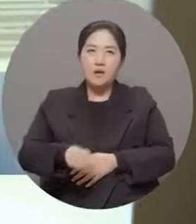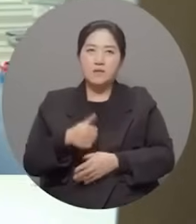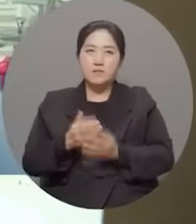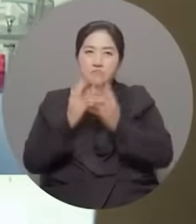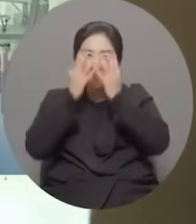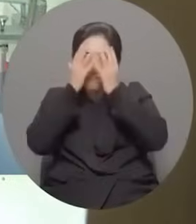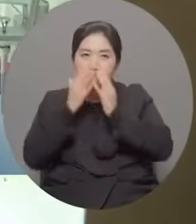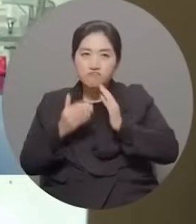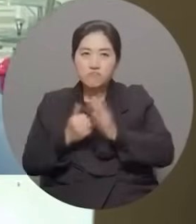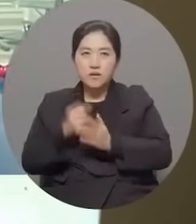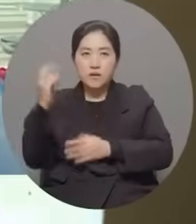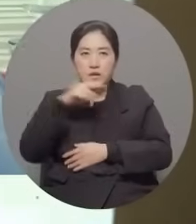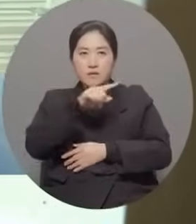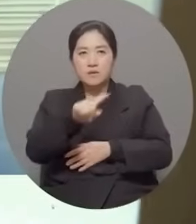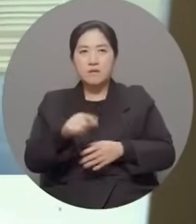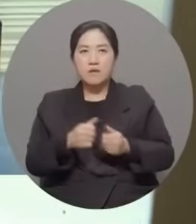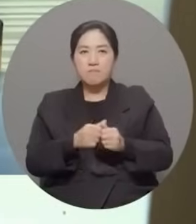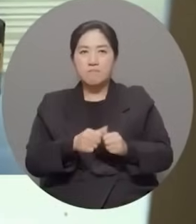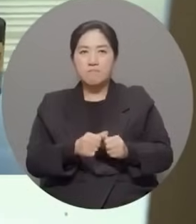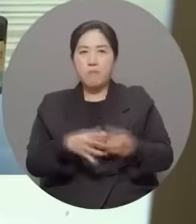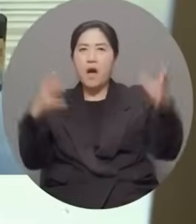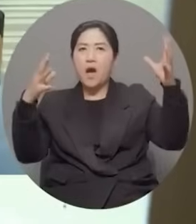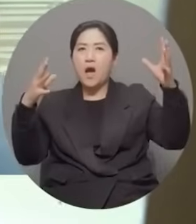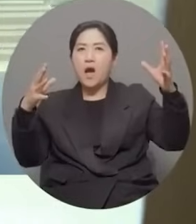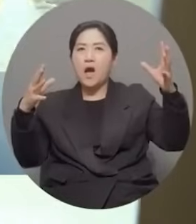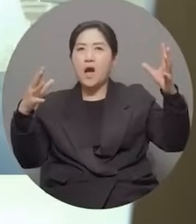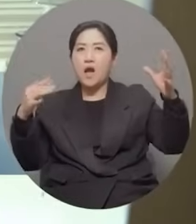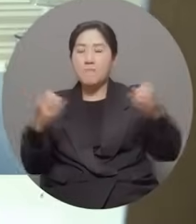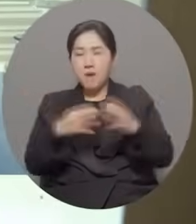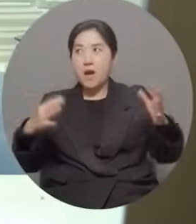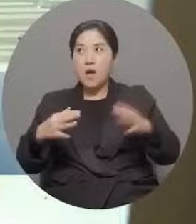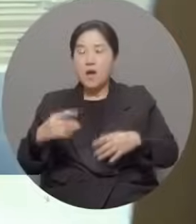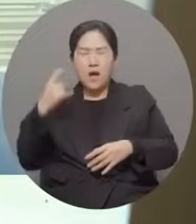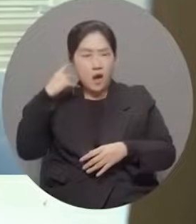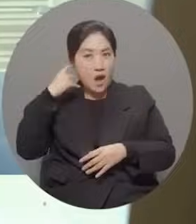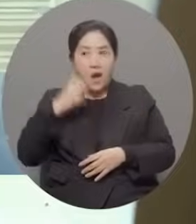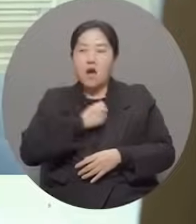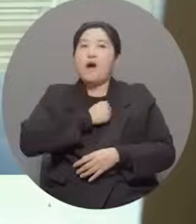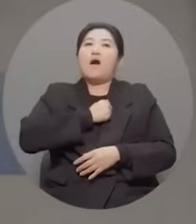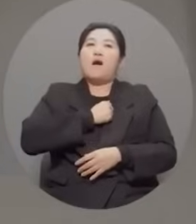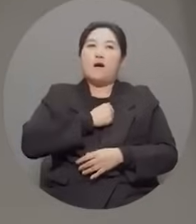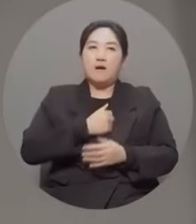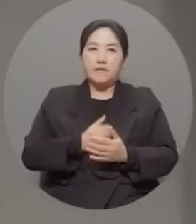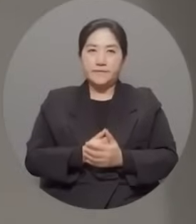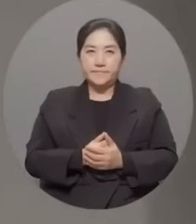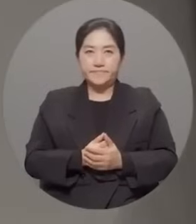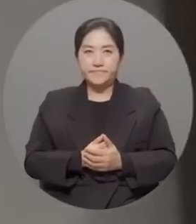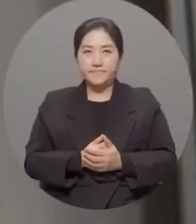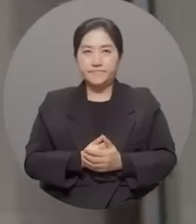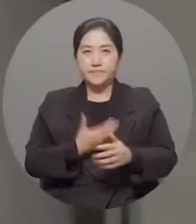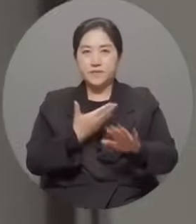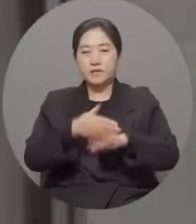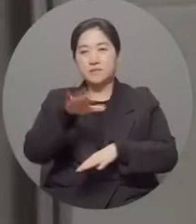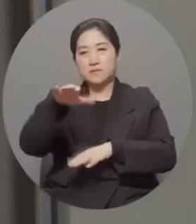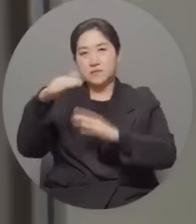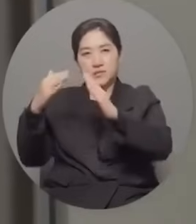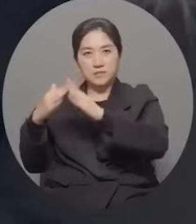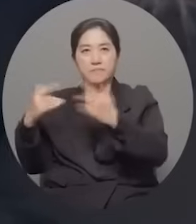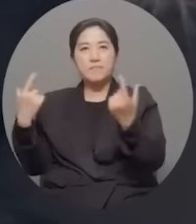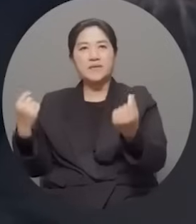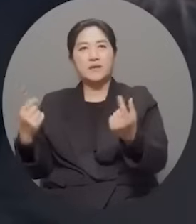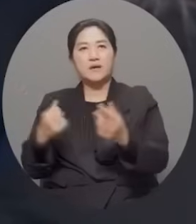세면을 하고 있는데 갑자기 타일이 터진 거예요. 빵 터진 게 놀래갖고. 다른 집도